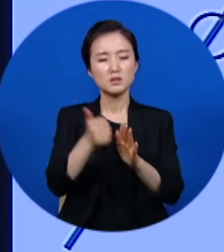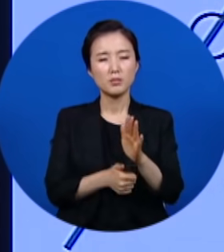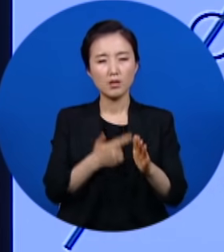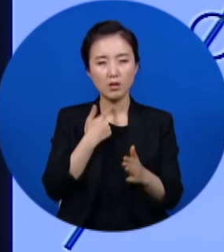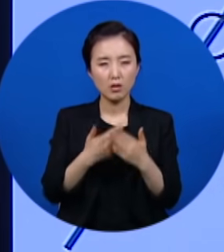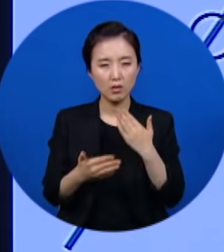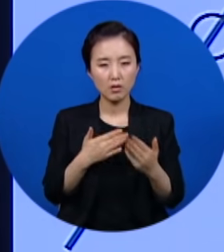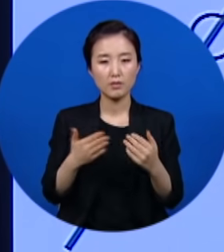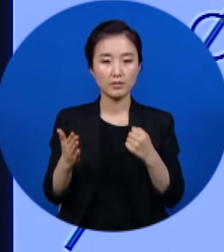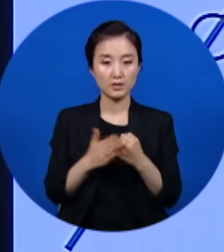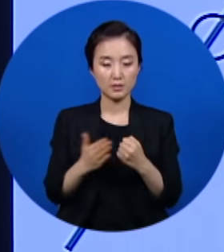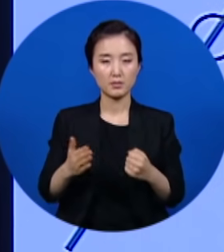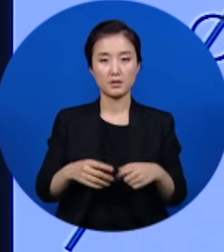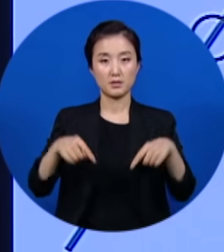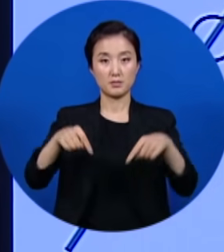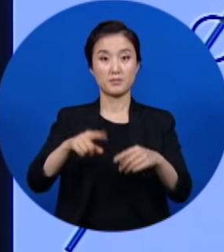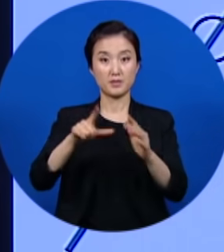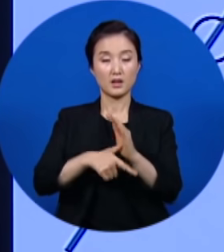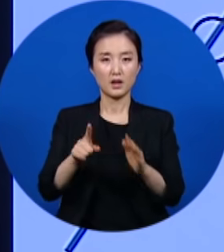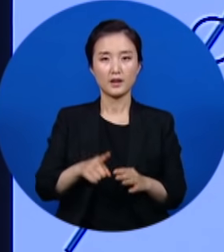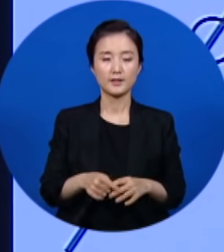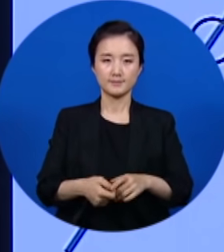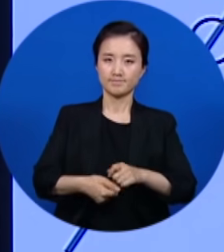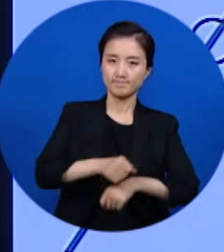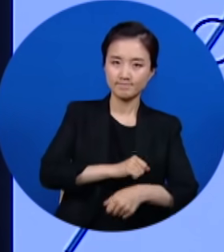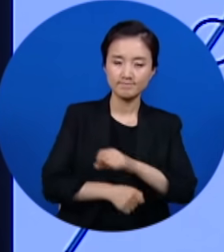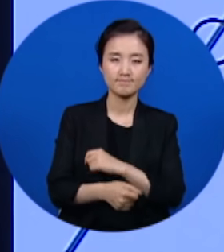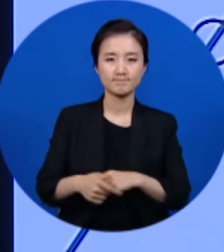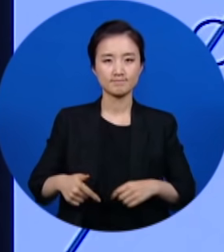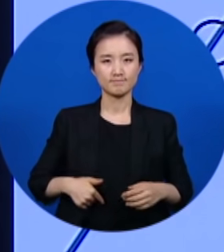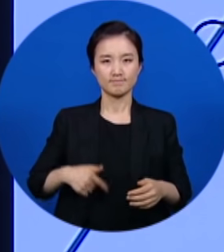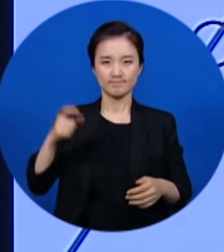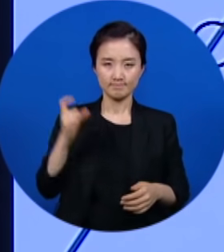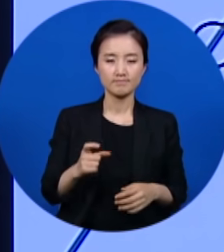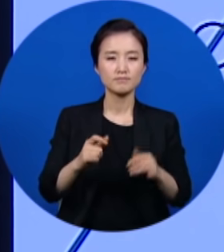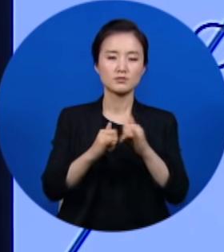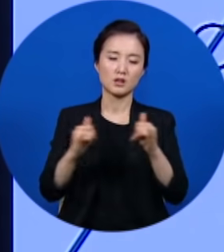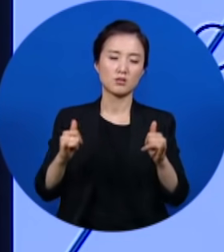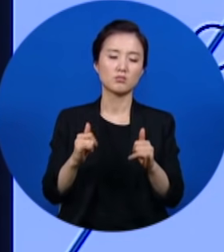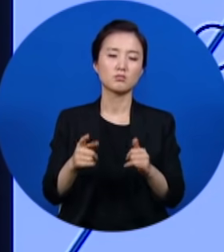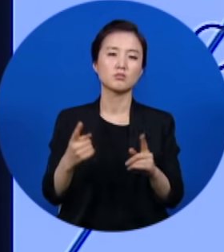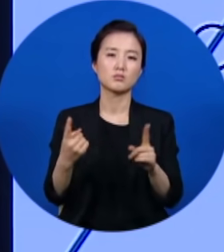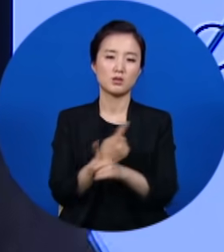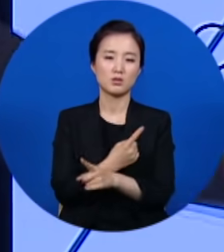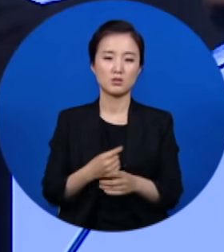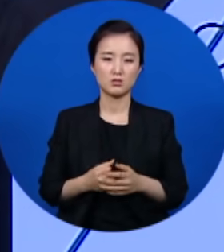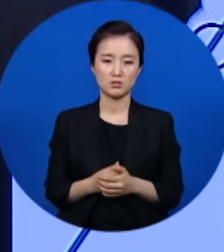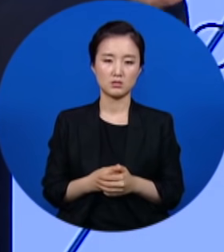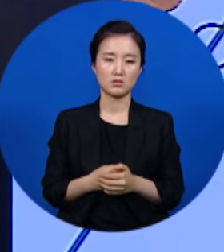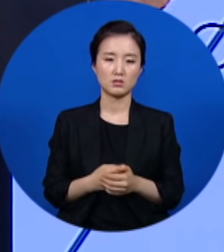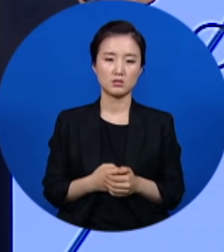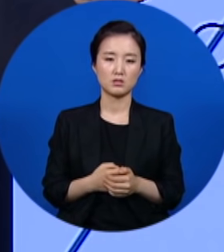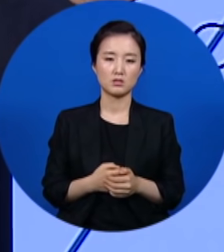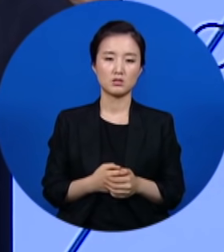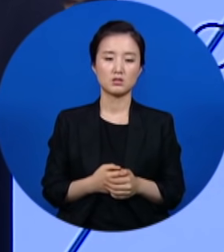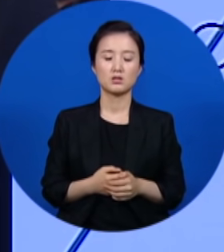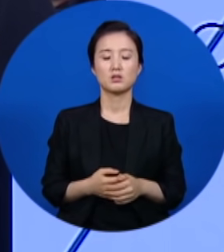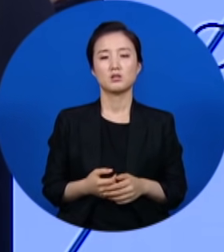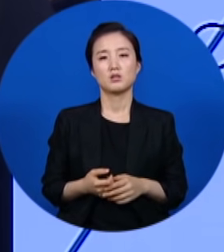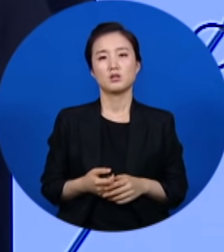면적 기준이 적극적이고 씩씩한 기준으로 바뀐 거예요 그러면 회원 어 인류의 고